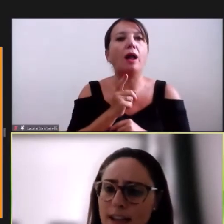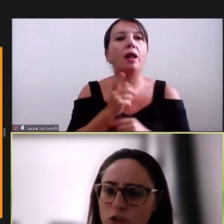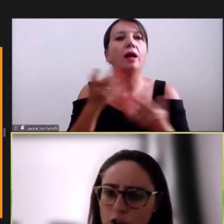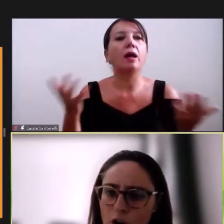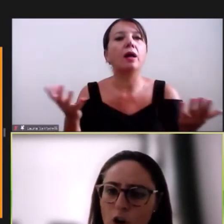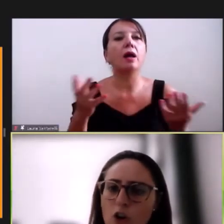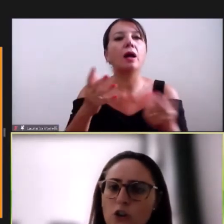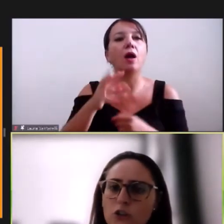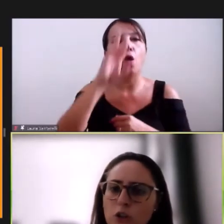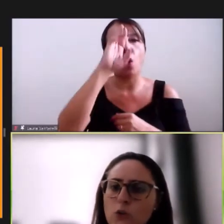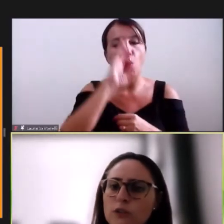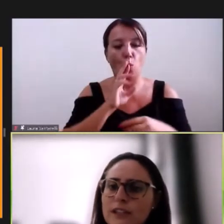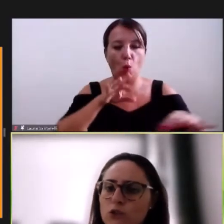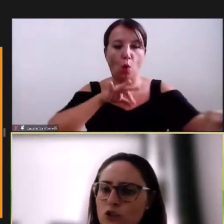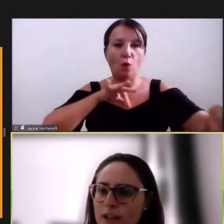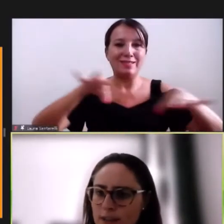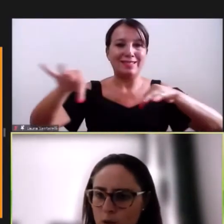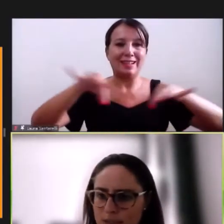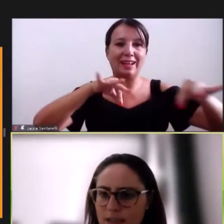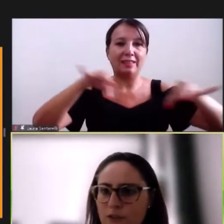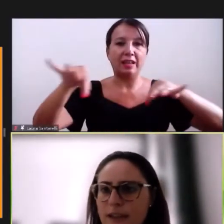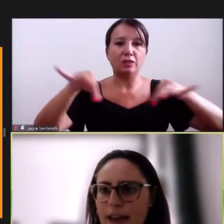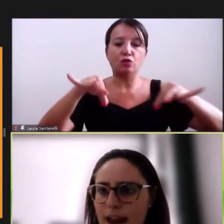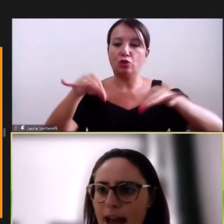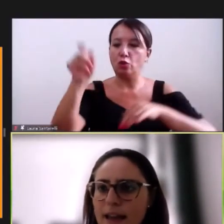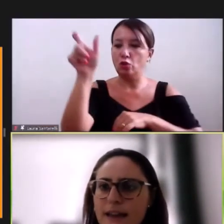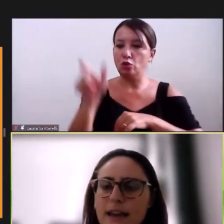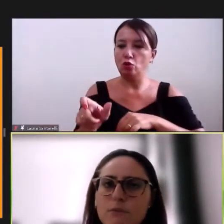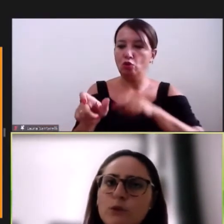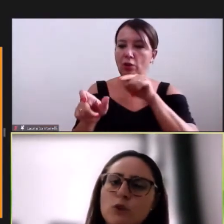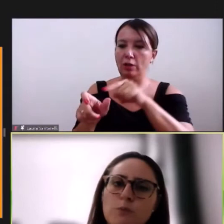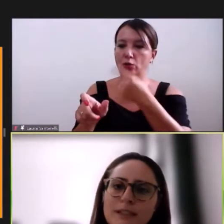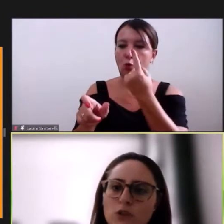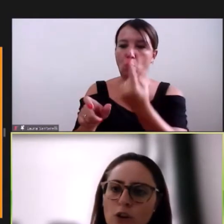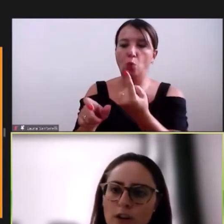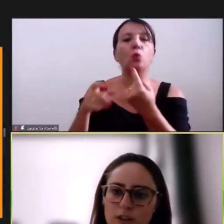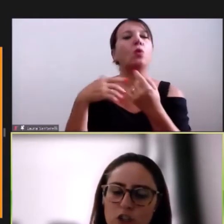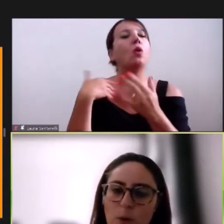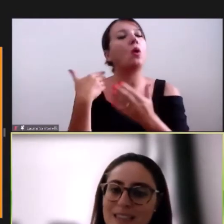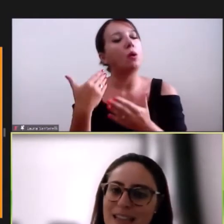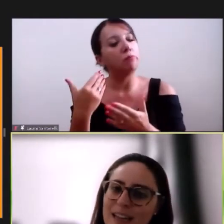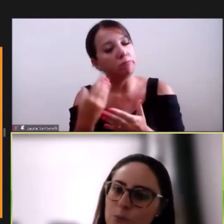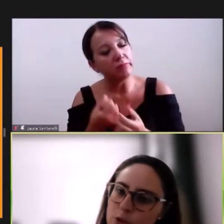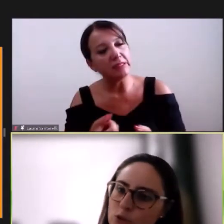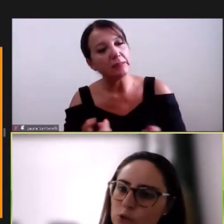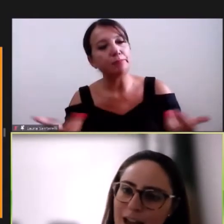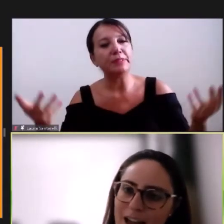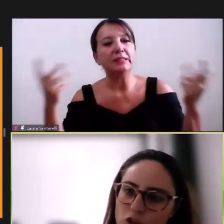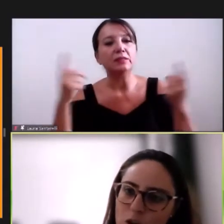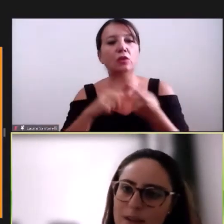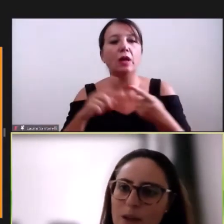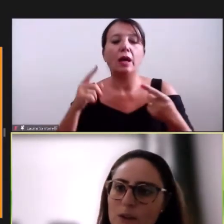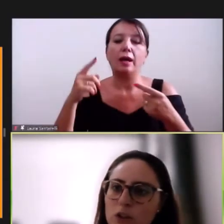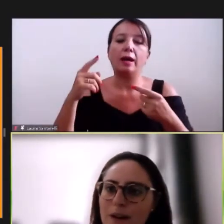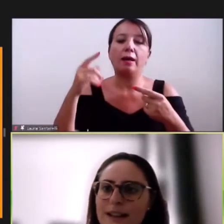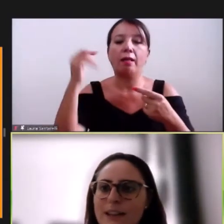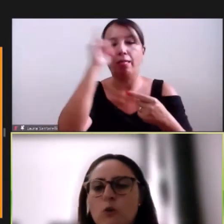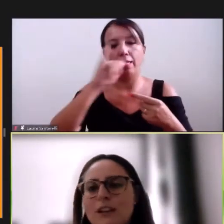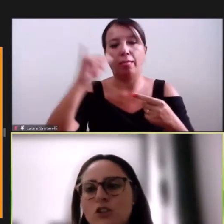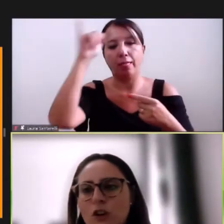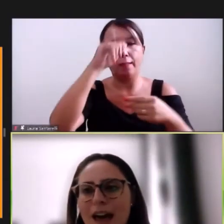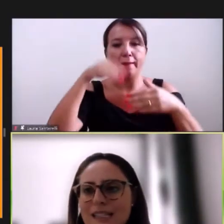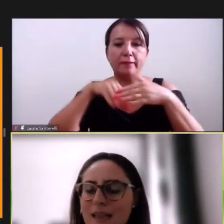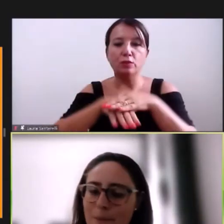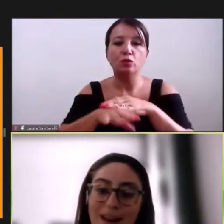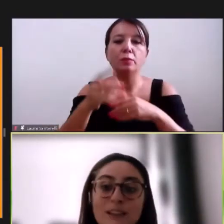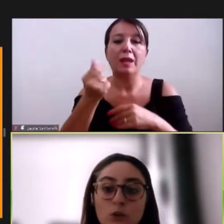ruolo strategico di uno dei soggetti di questa filiera, che molto spesso, diciamo, passa anche un po' sotto traccia, perché quando si parla di